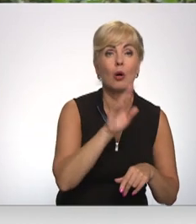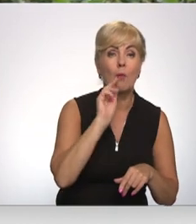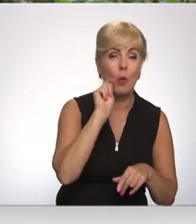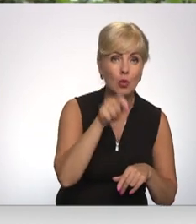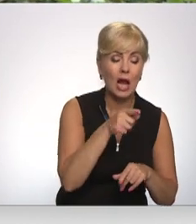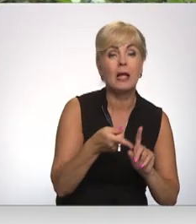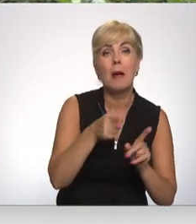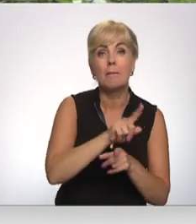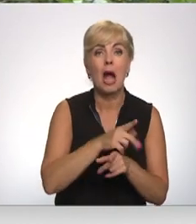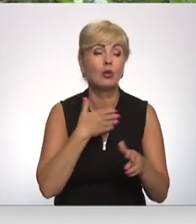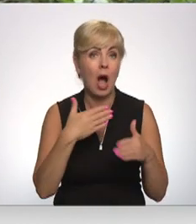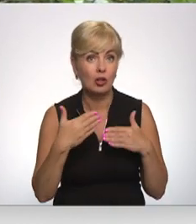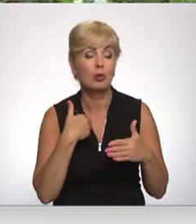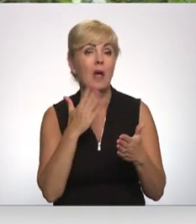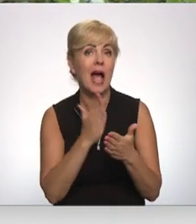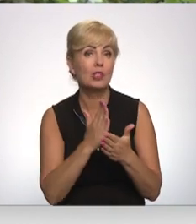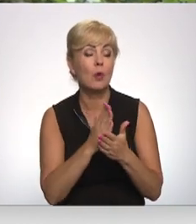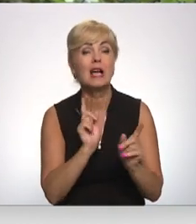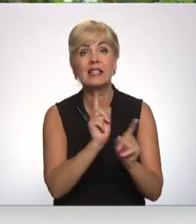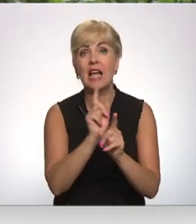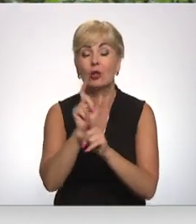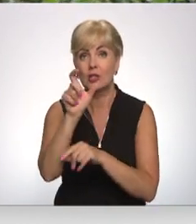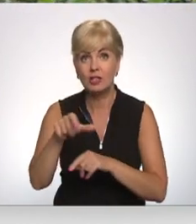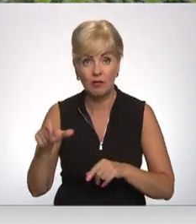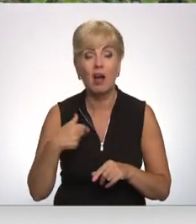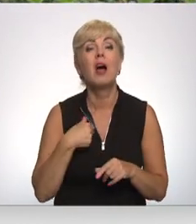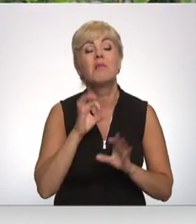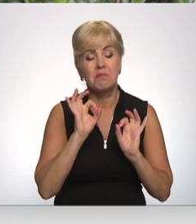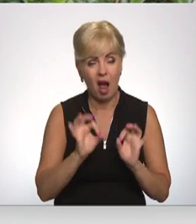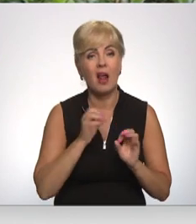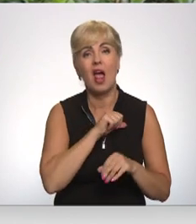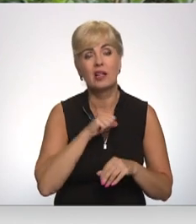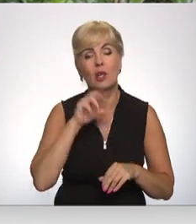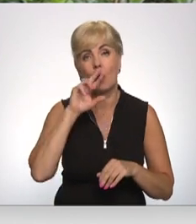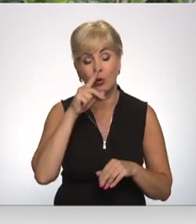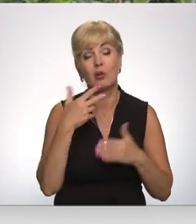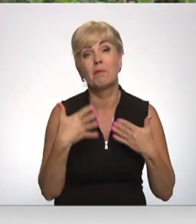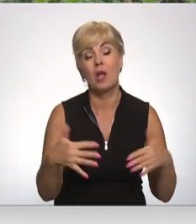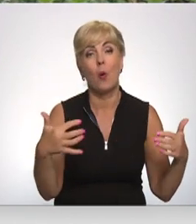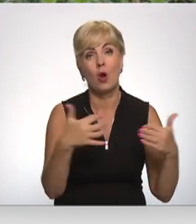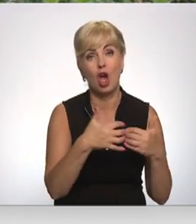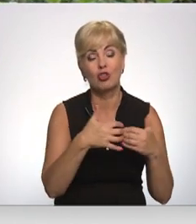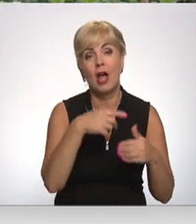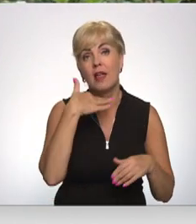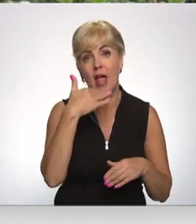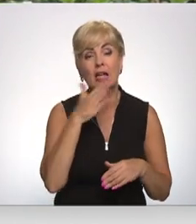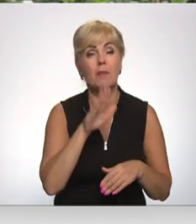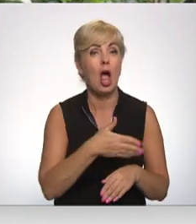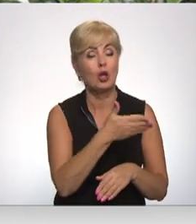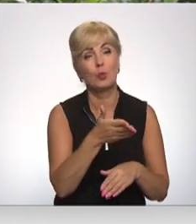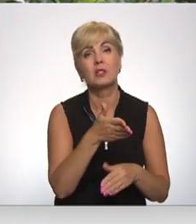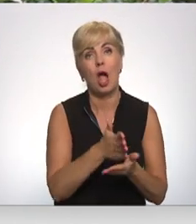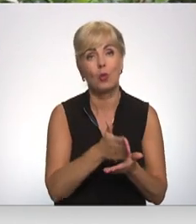savu attieksmi. Es esmu satikusi cilvēkus, kurā dzīst, es kļūdījos, bet tagad jau ir karš. Man ļoti negribās, lai jums tā